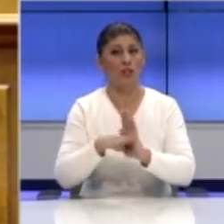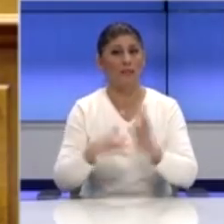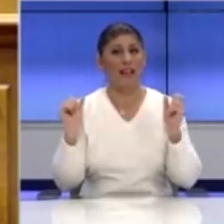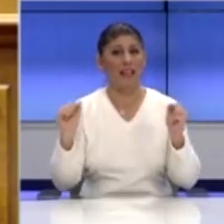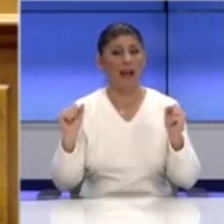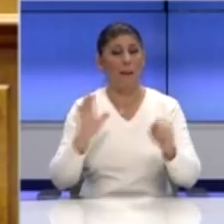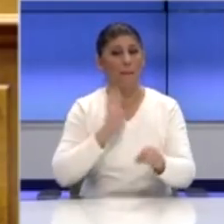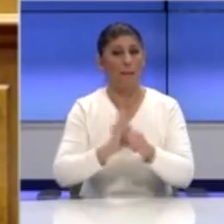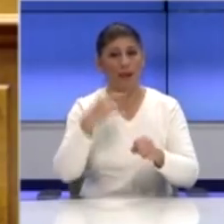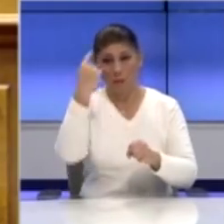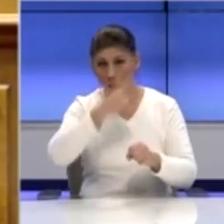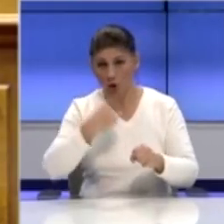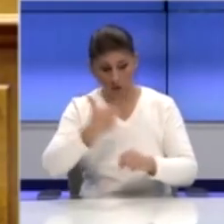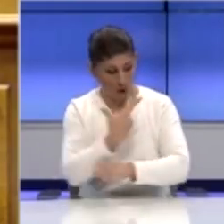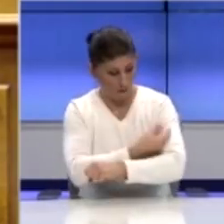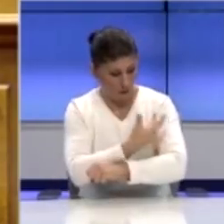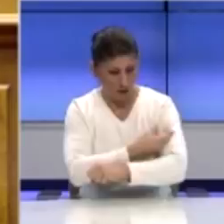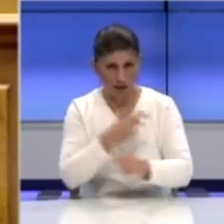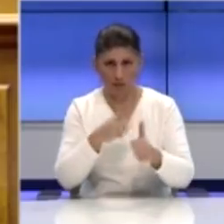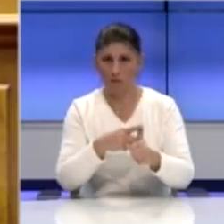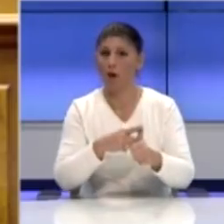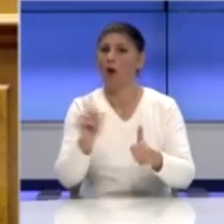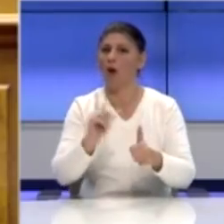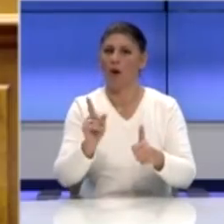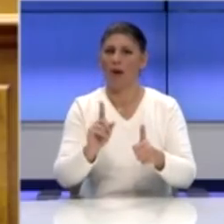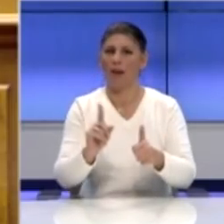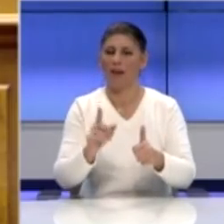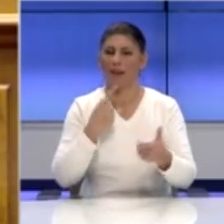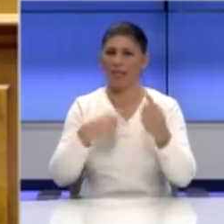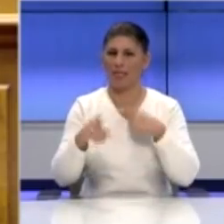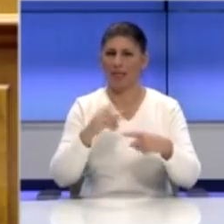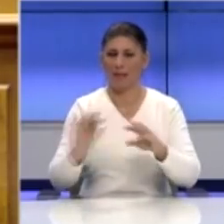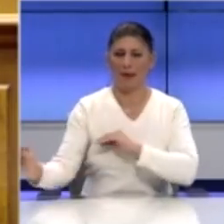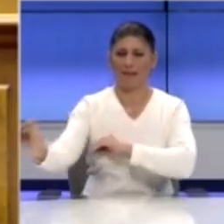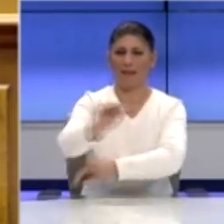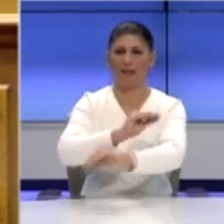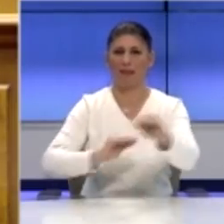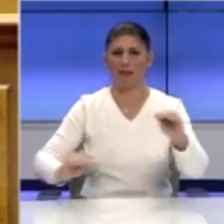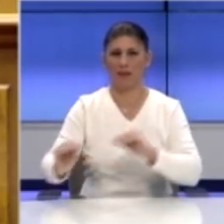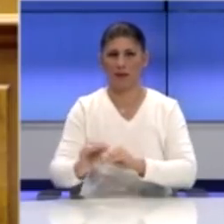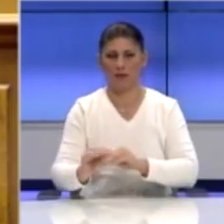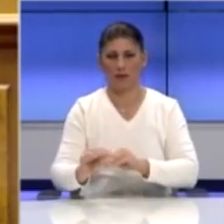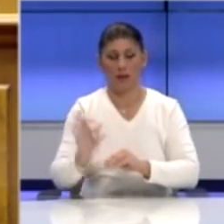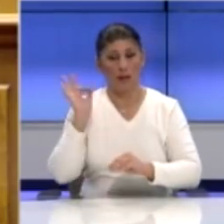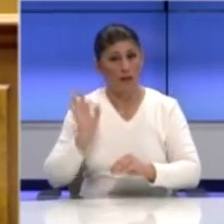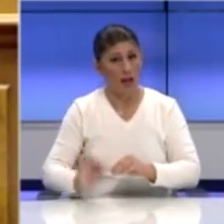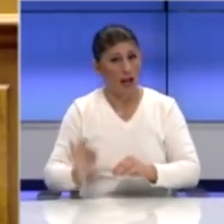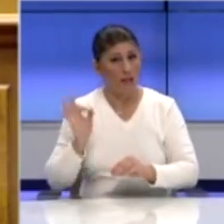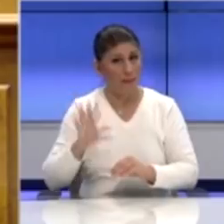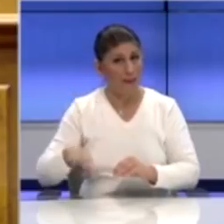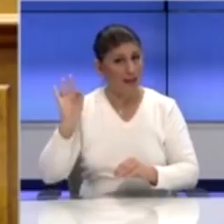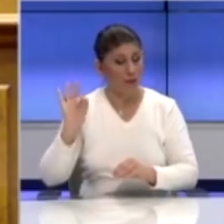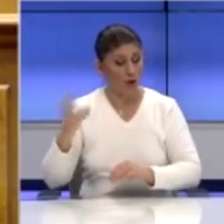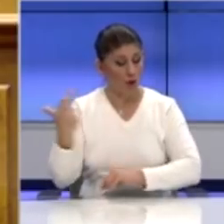με επάρκεια σε προσωπικό για τον εμβολιασμό και όχι με μπαλώματα και μετακινήσεις. Σε κάθε περίπτωση,